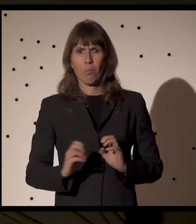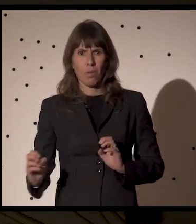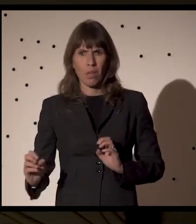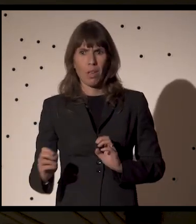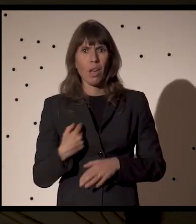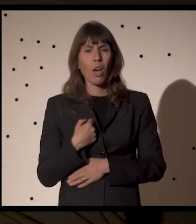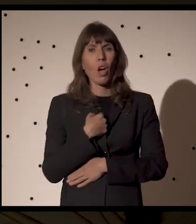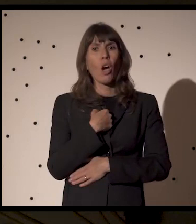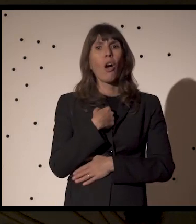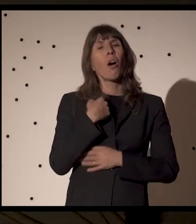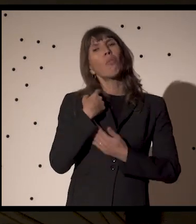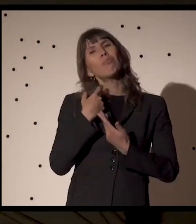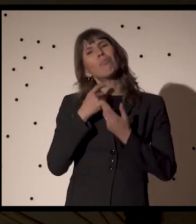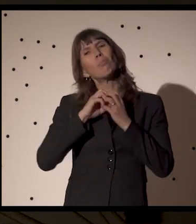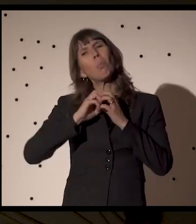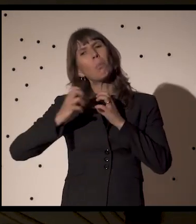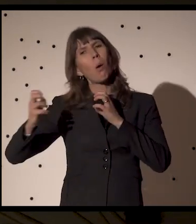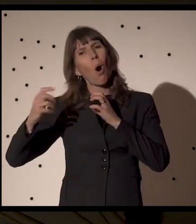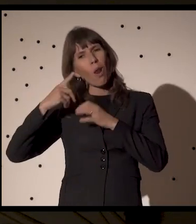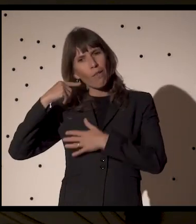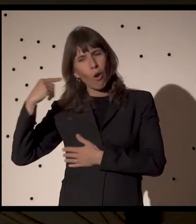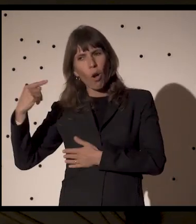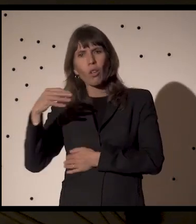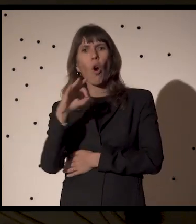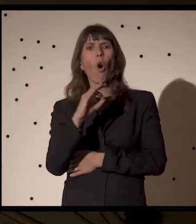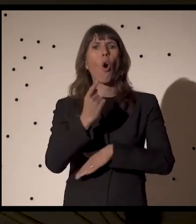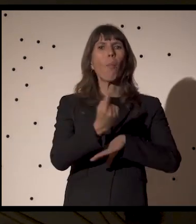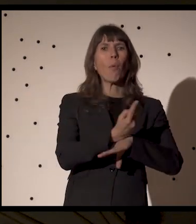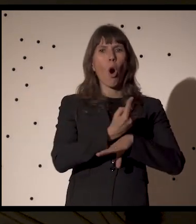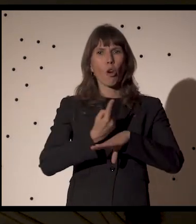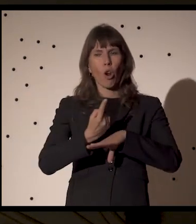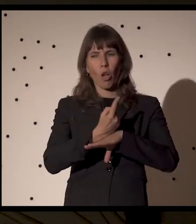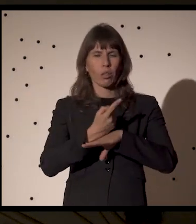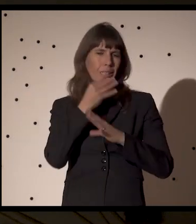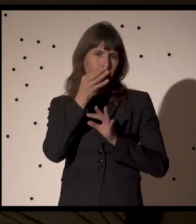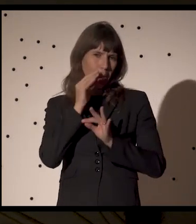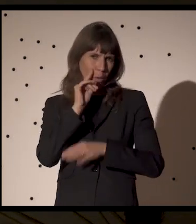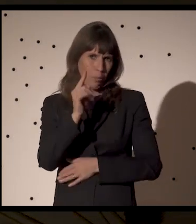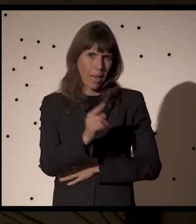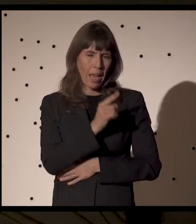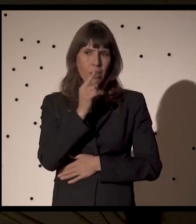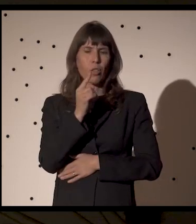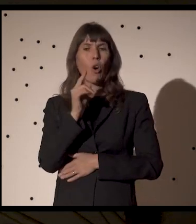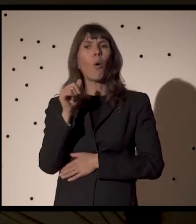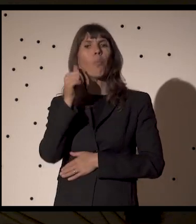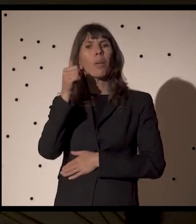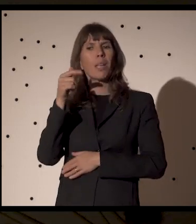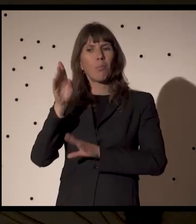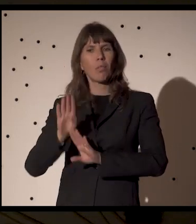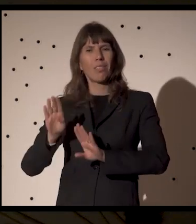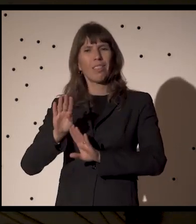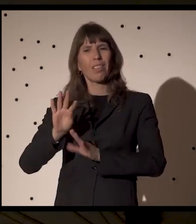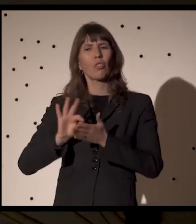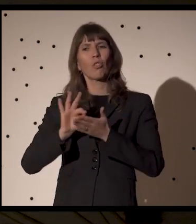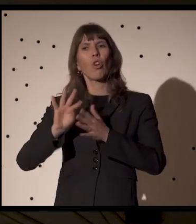monologiche mi spiego meglio una prima proposta sarà in scena al teatro strehler il 9